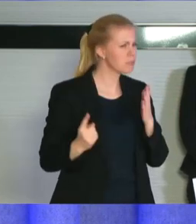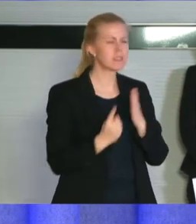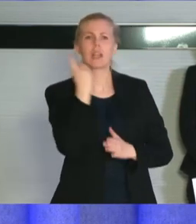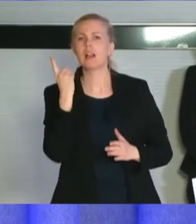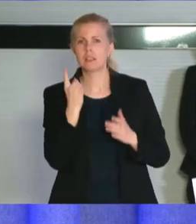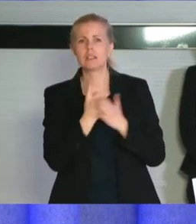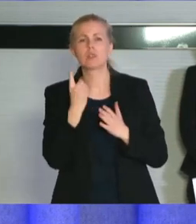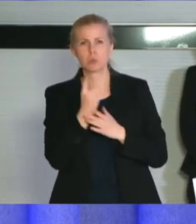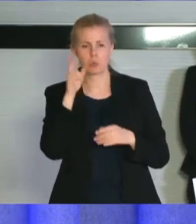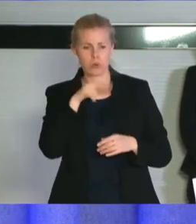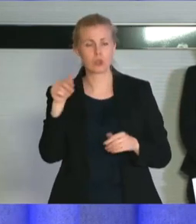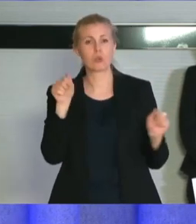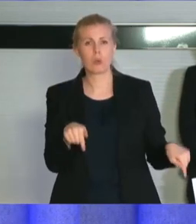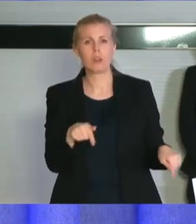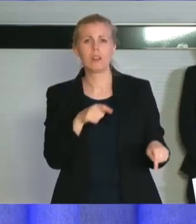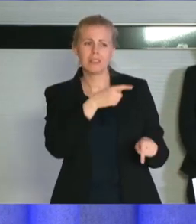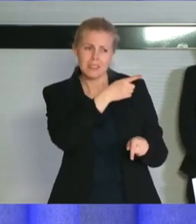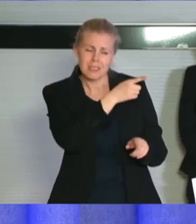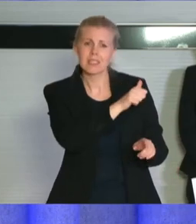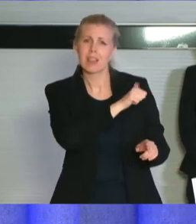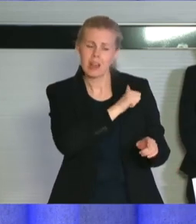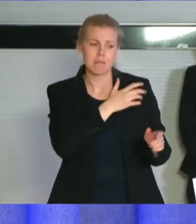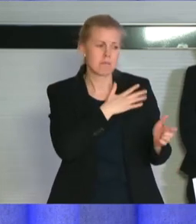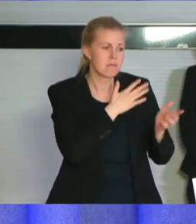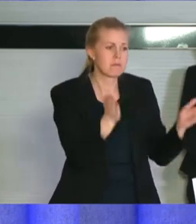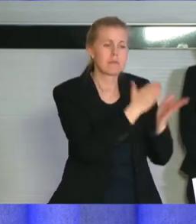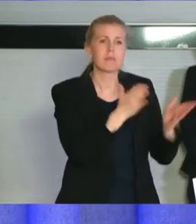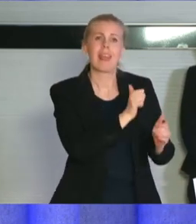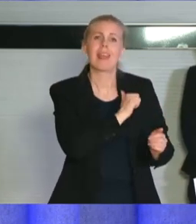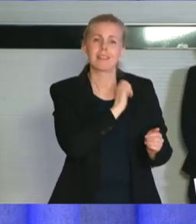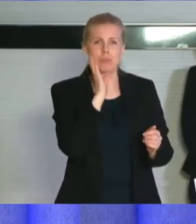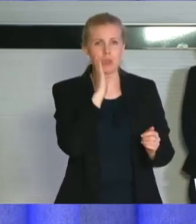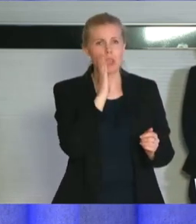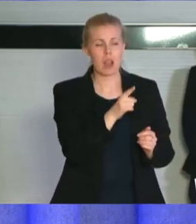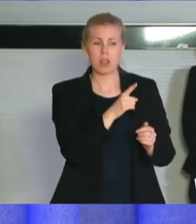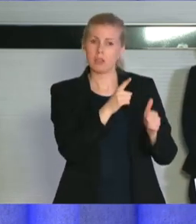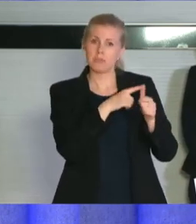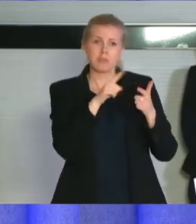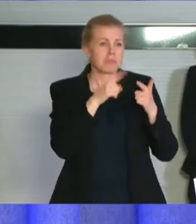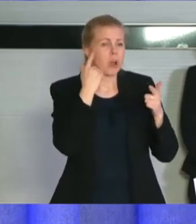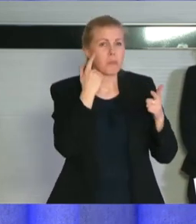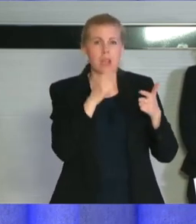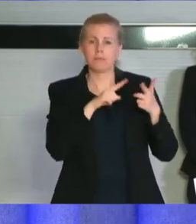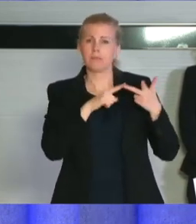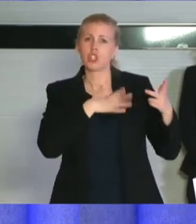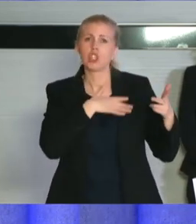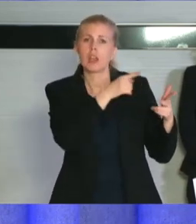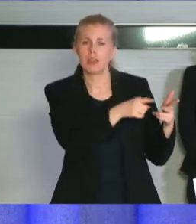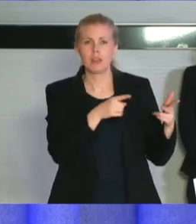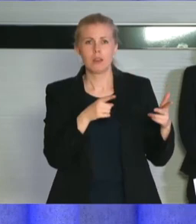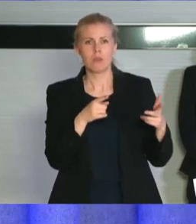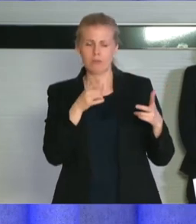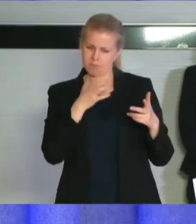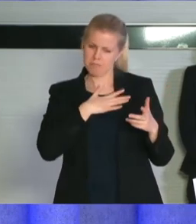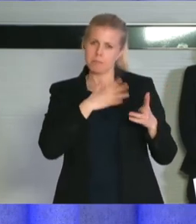i Norge på alle andre områder, hvor de må ta vare på sine innbyggere, også sine gamle, sine syke, bruke hjelpekorpsressursene de har